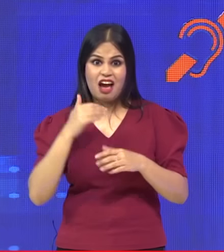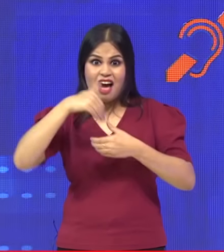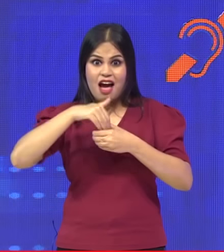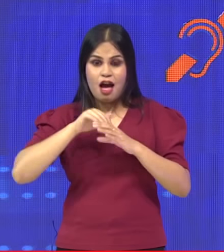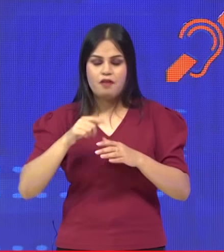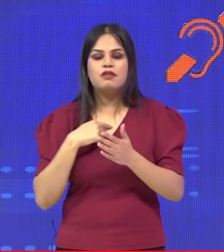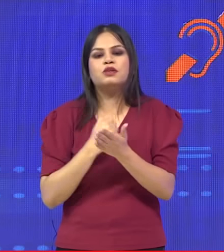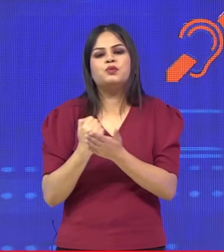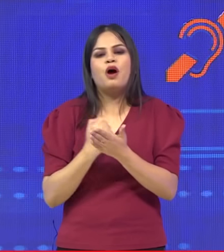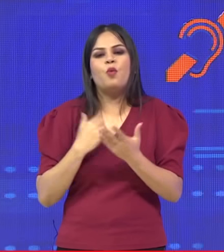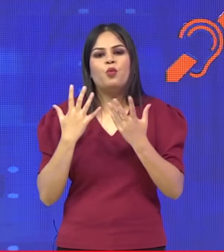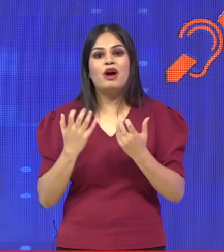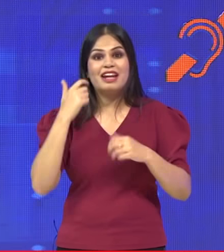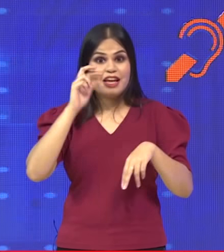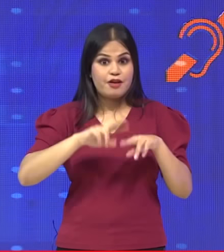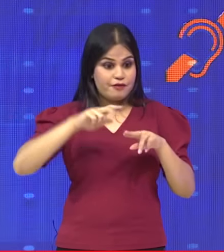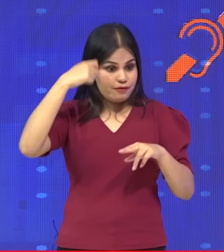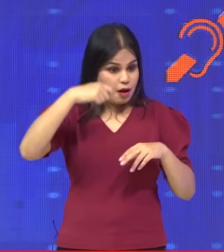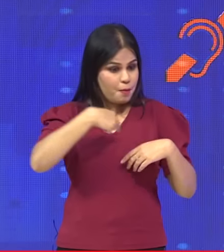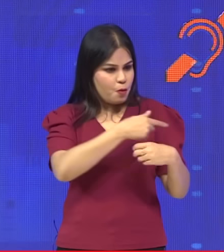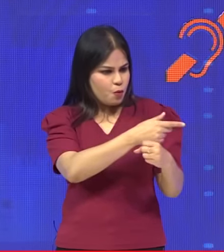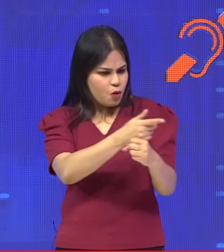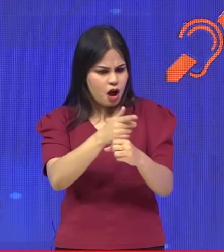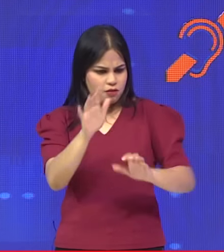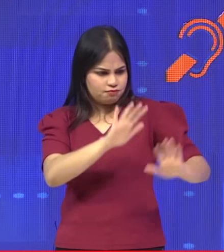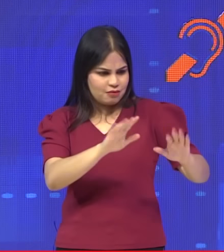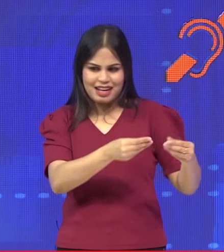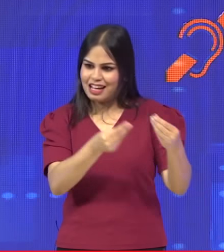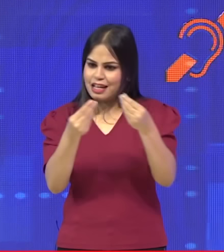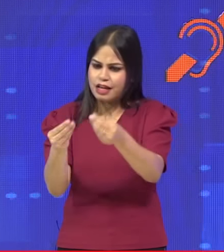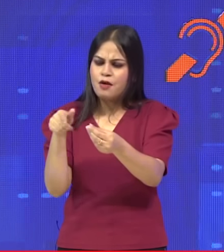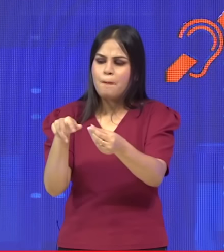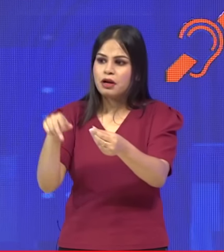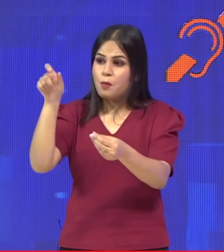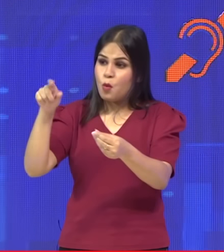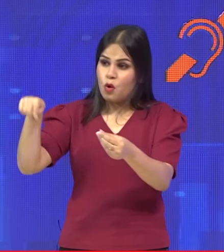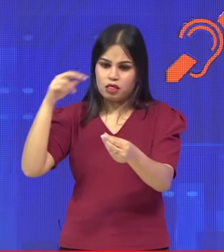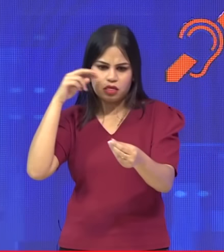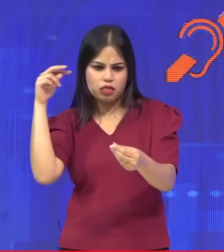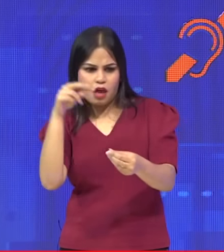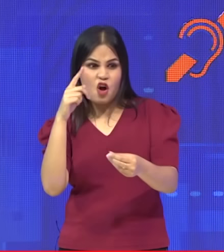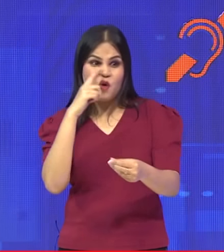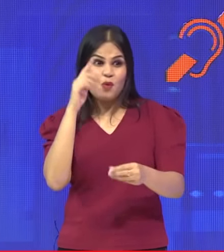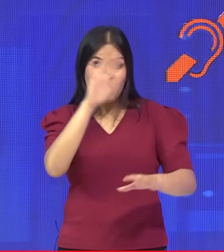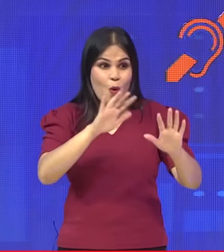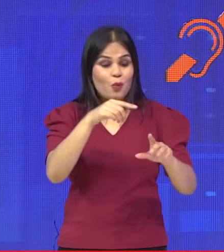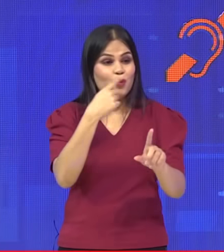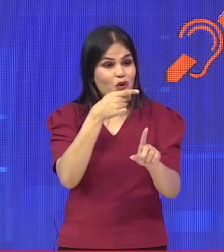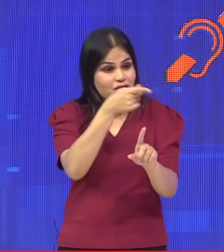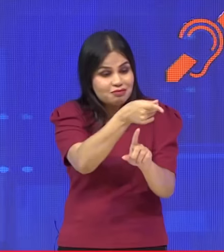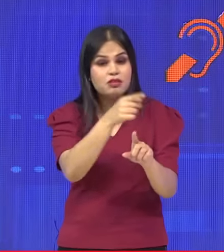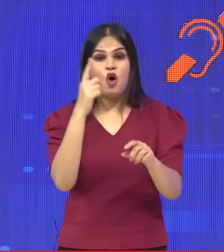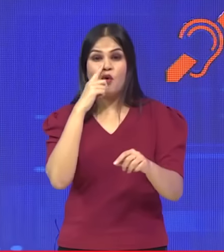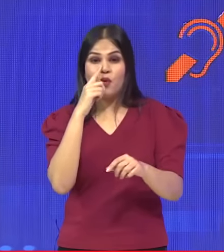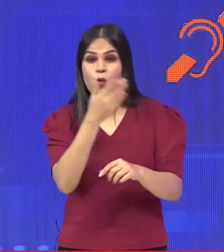हम हम जब पिक्चर बनाए तो हम उनको यह मौका ना दे की ये आंखें हमारी हीरोइन को हमारी औरतें को उसे